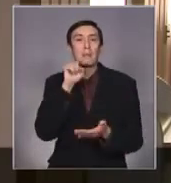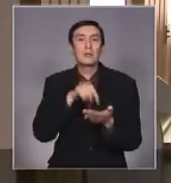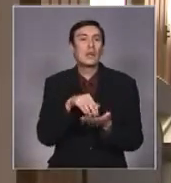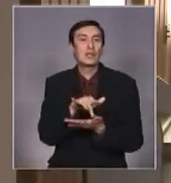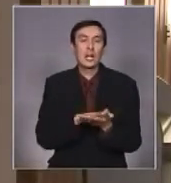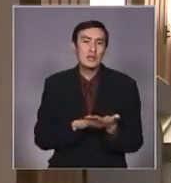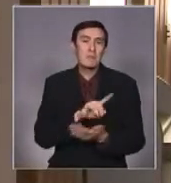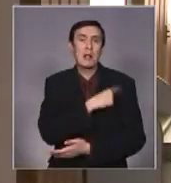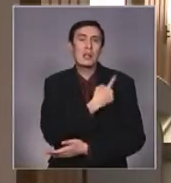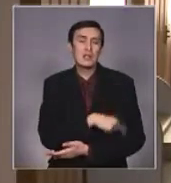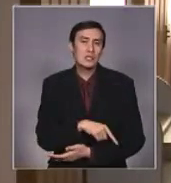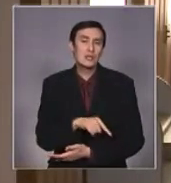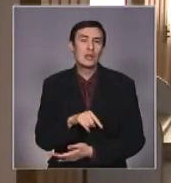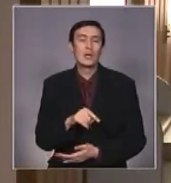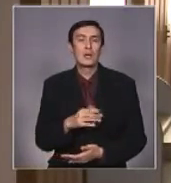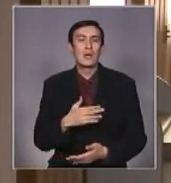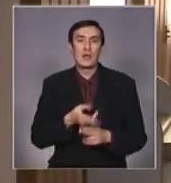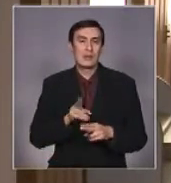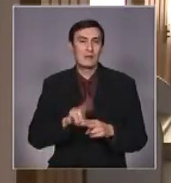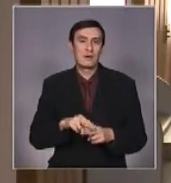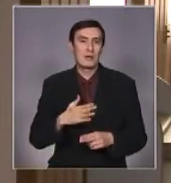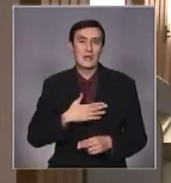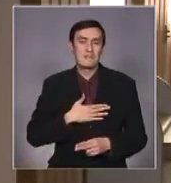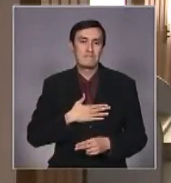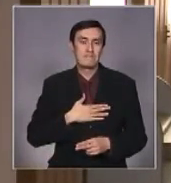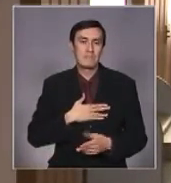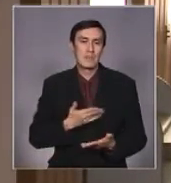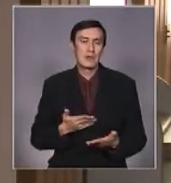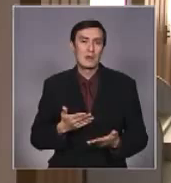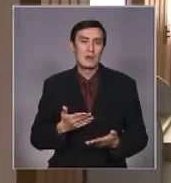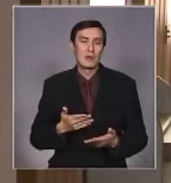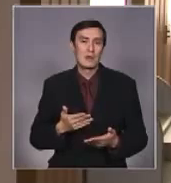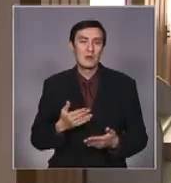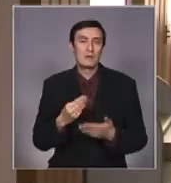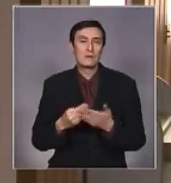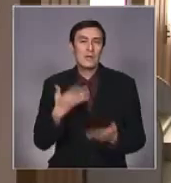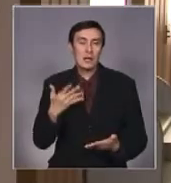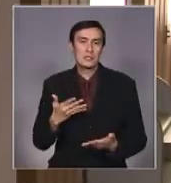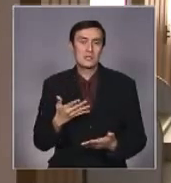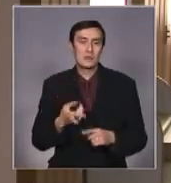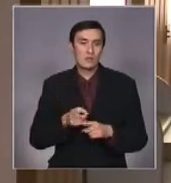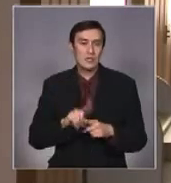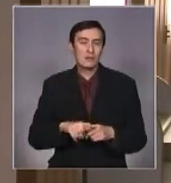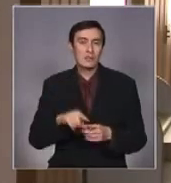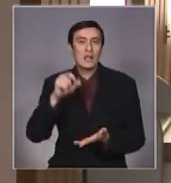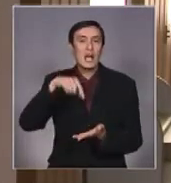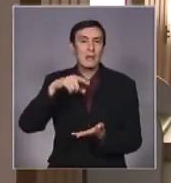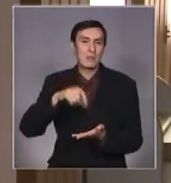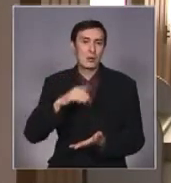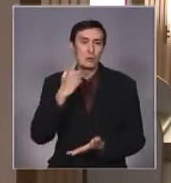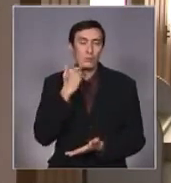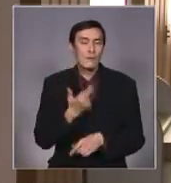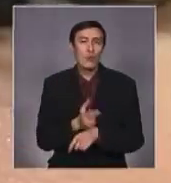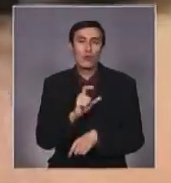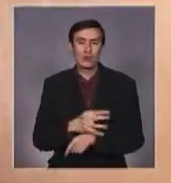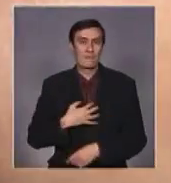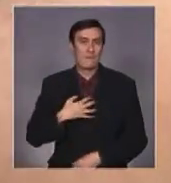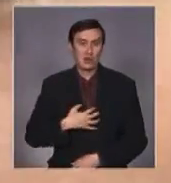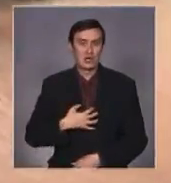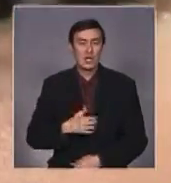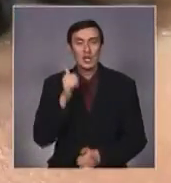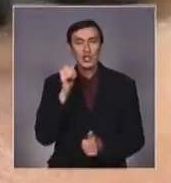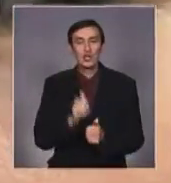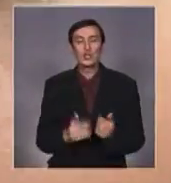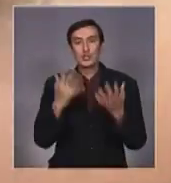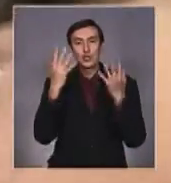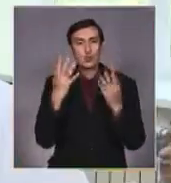в больнице, кому она попадает. Вот этот путь этих драгоценных капель, он очень важен.